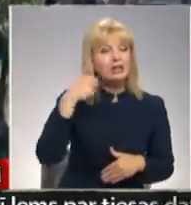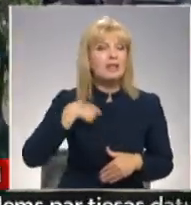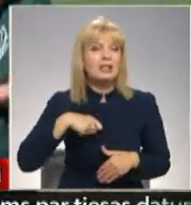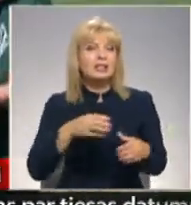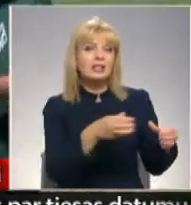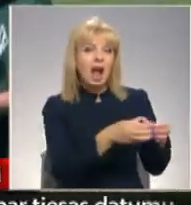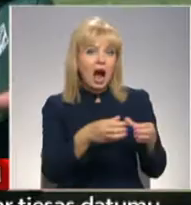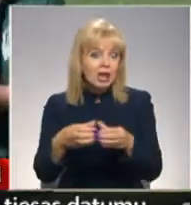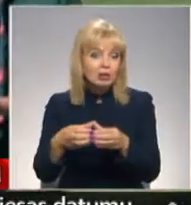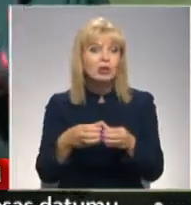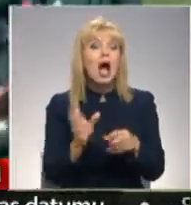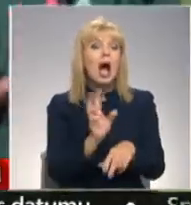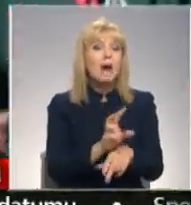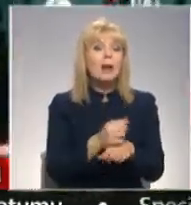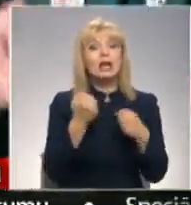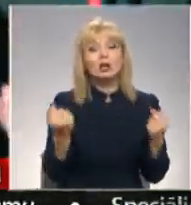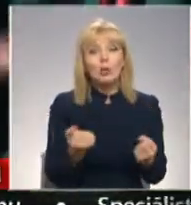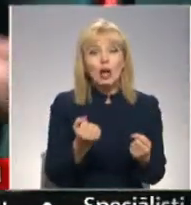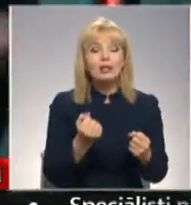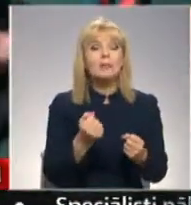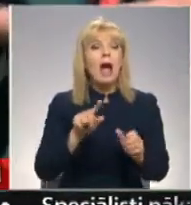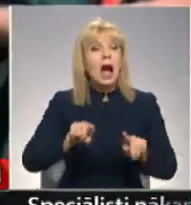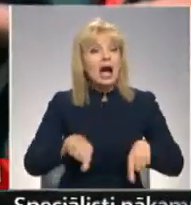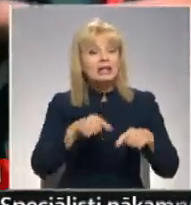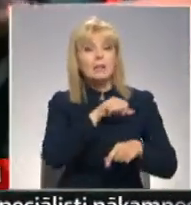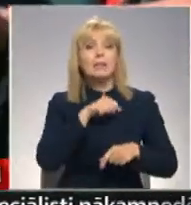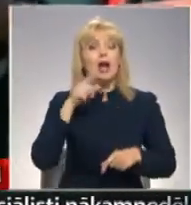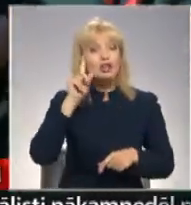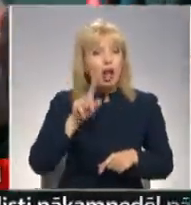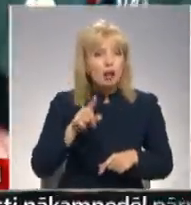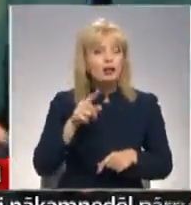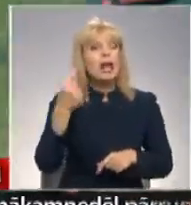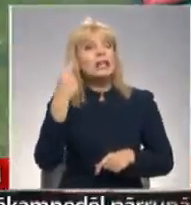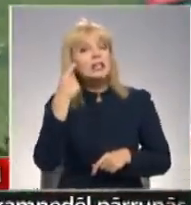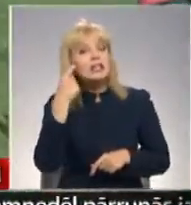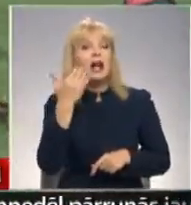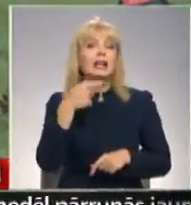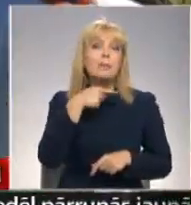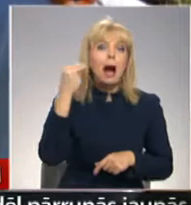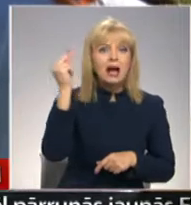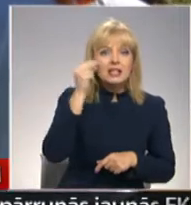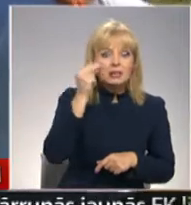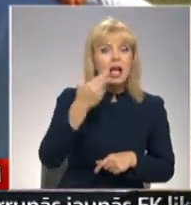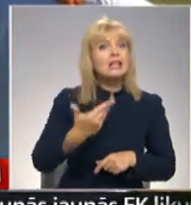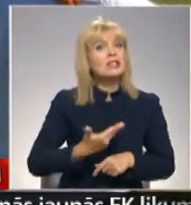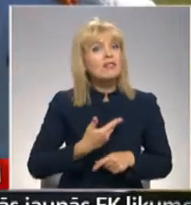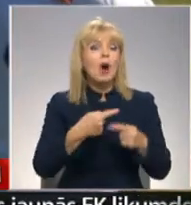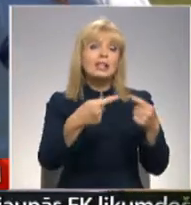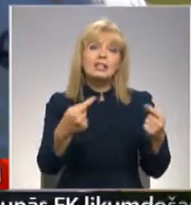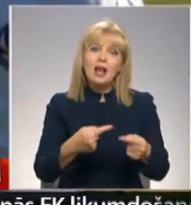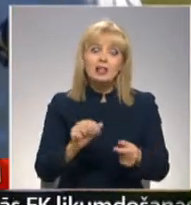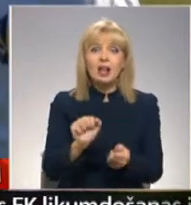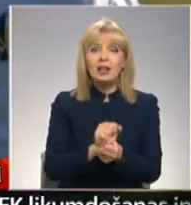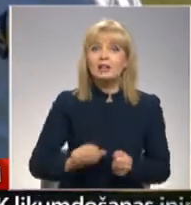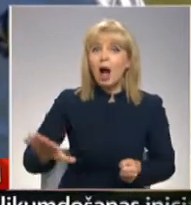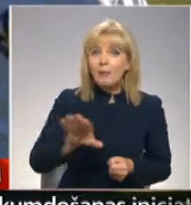apmeklējot nodarbības un nometnes, attīsta sevī pašpaļāvību, vajadzību izzināt, gribu mācīties un prasmi dzīvot saskaņā ar dabu, par ko liecina arī